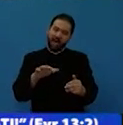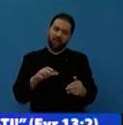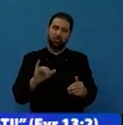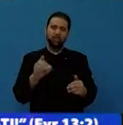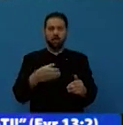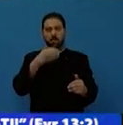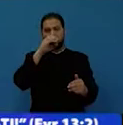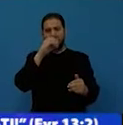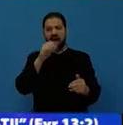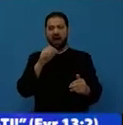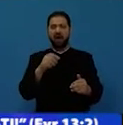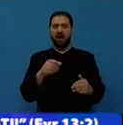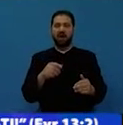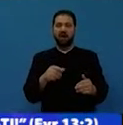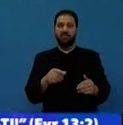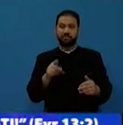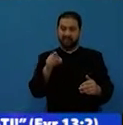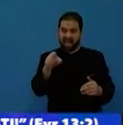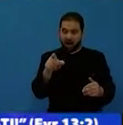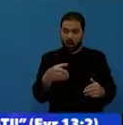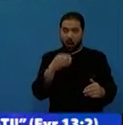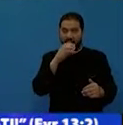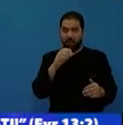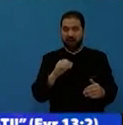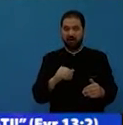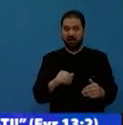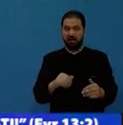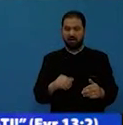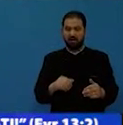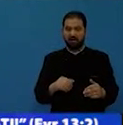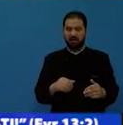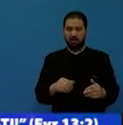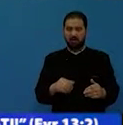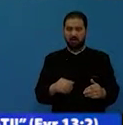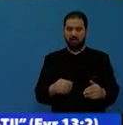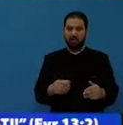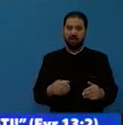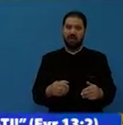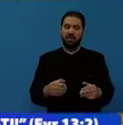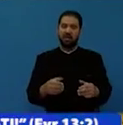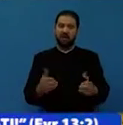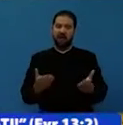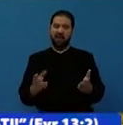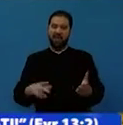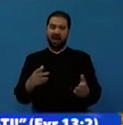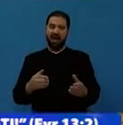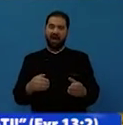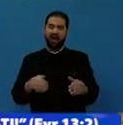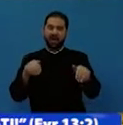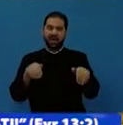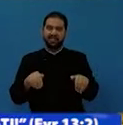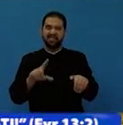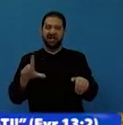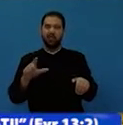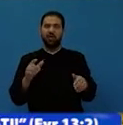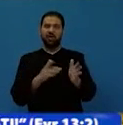adape cu această apă binecuvântată de prezența lui Hristos. Practic era